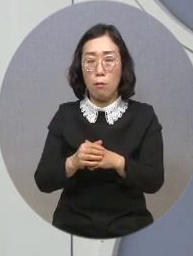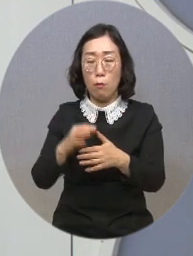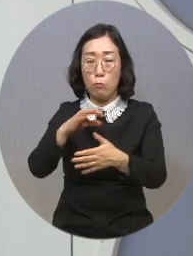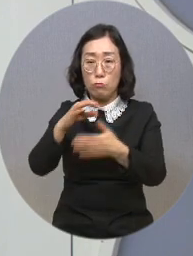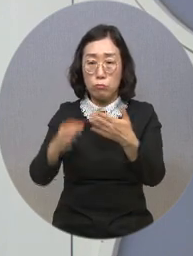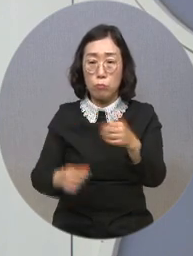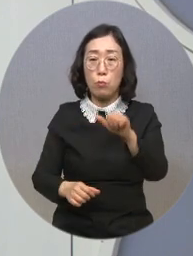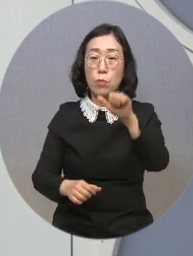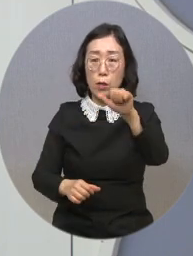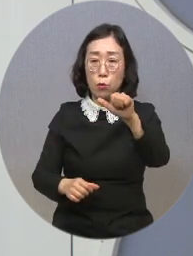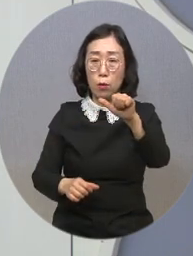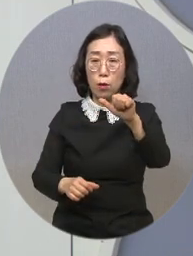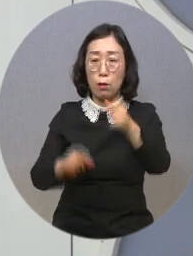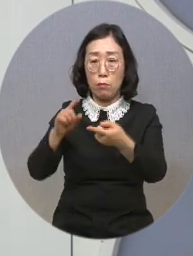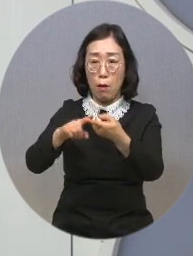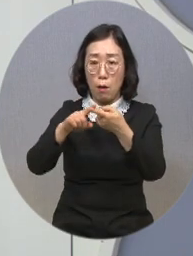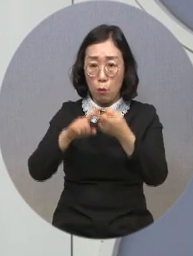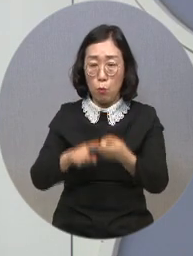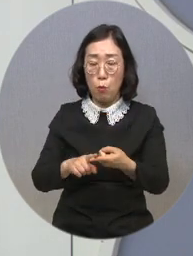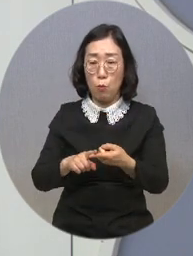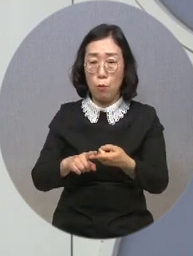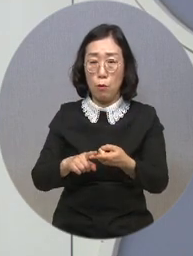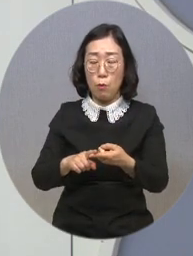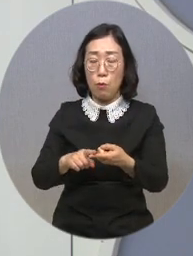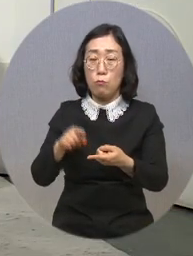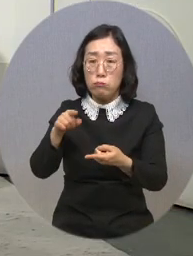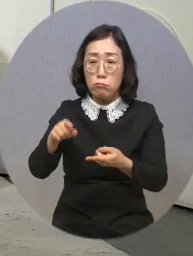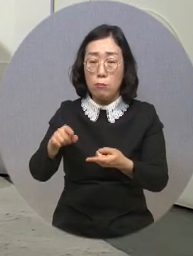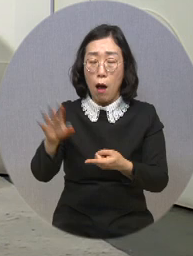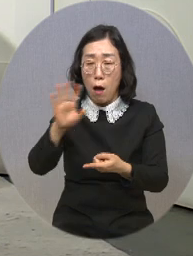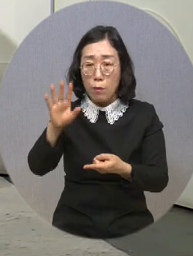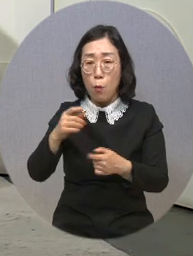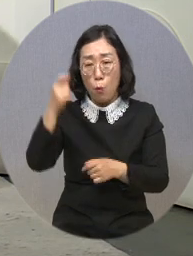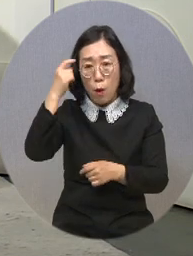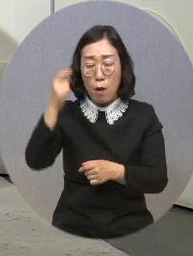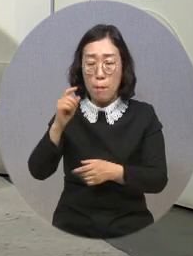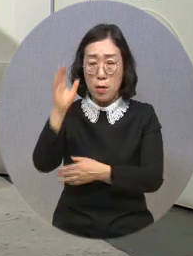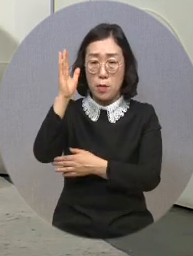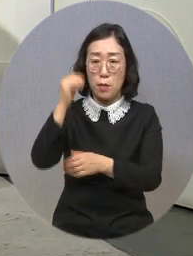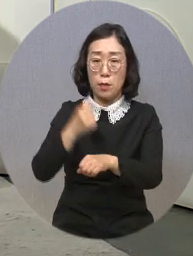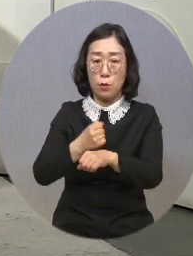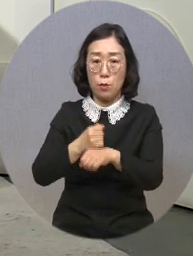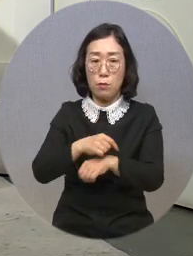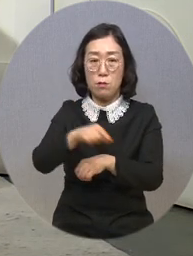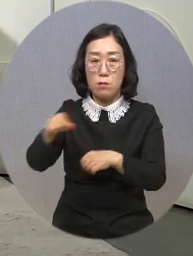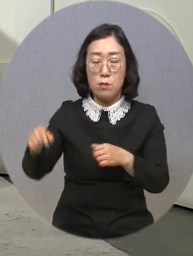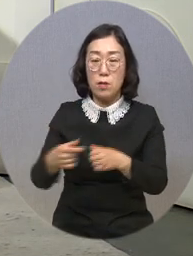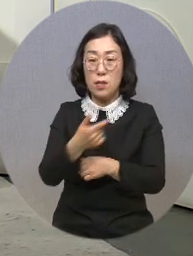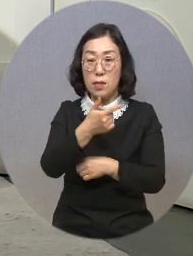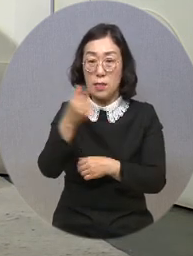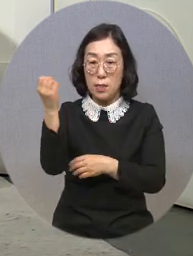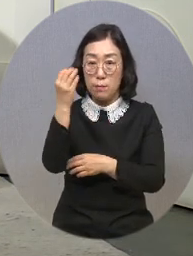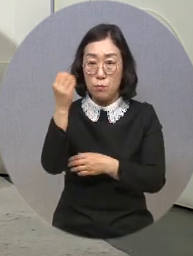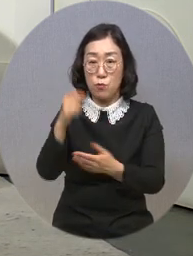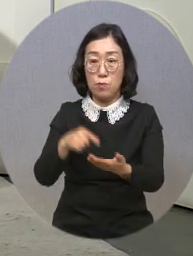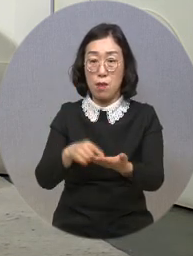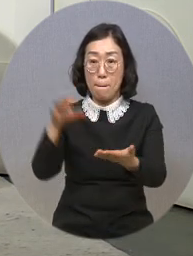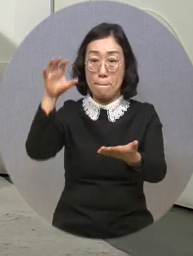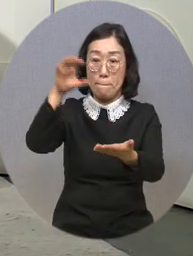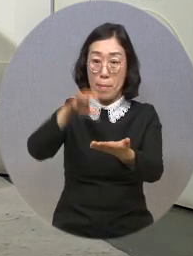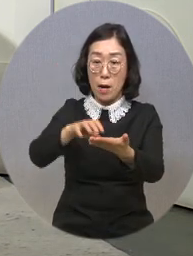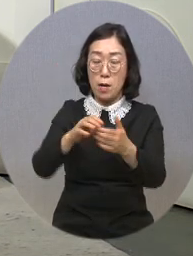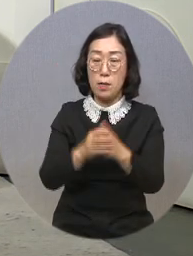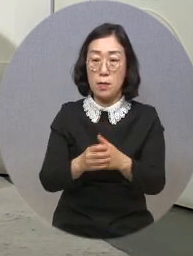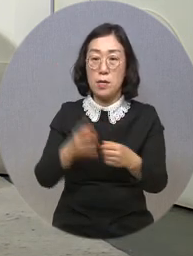내걸으셨으면 지키셔야지 안 지키시느냐 그렇게 또 제가 초기에 발언을 했더니 신문에도 크게 났어요. 민주당